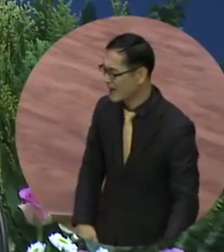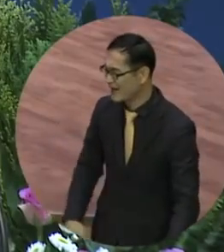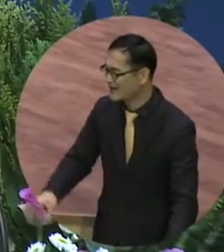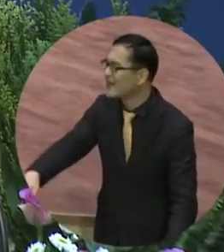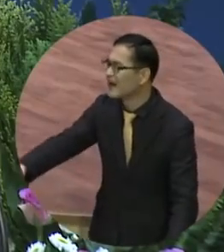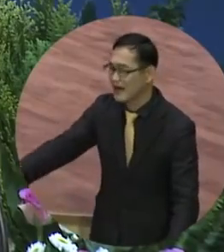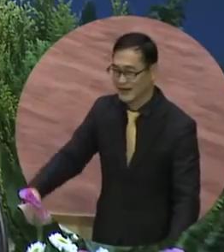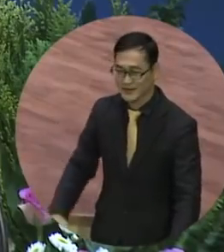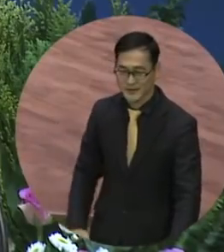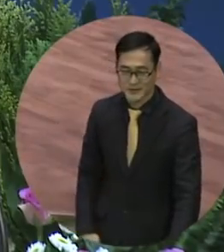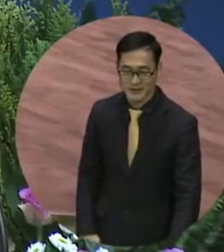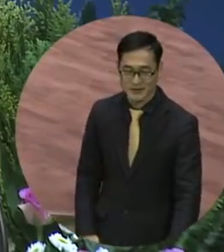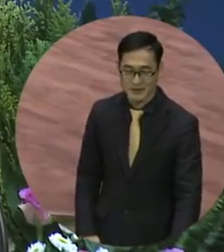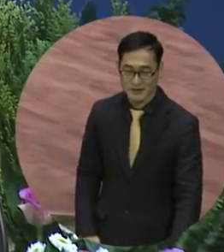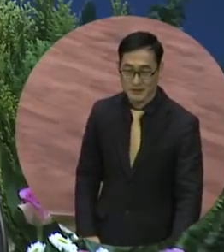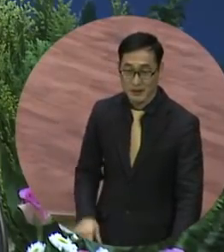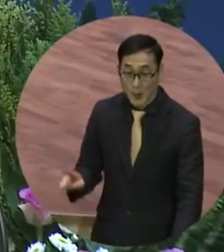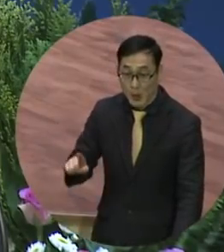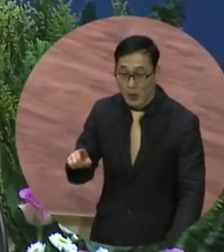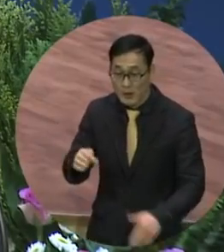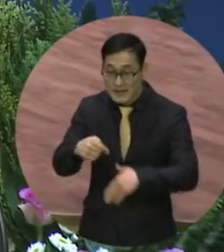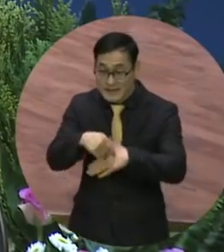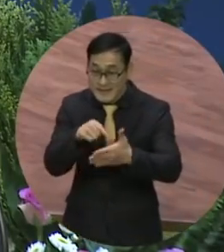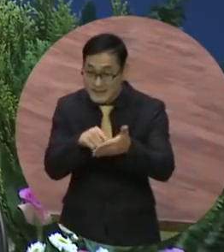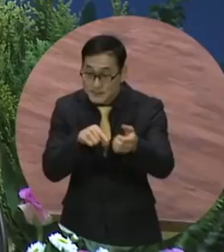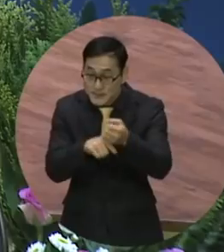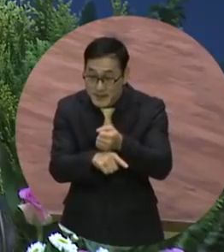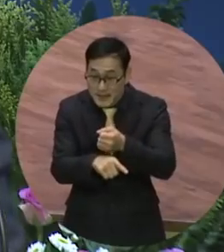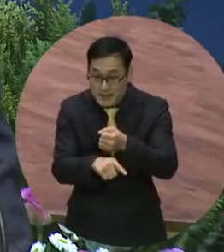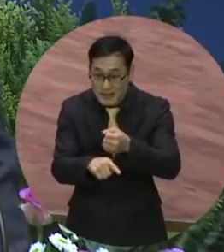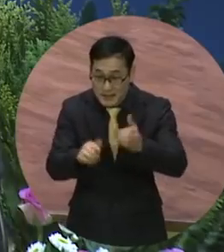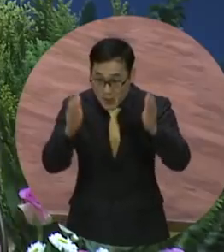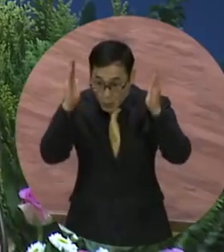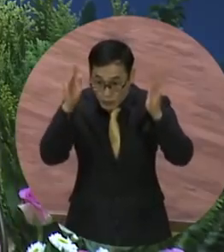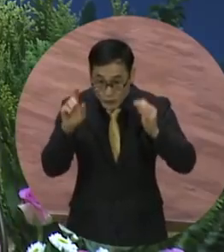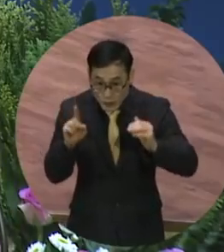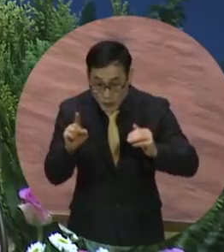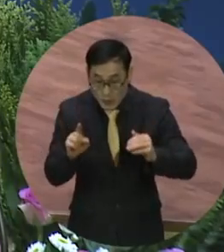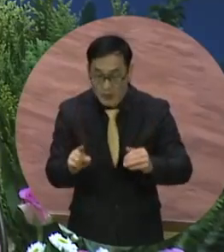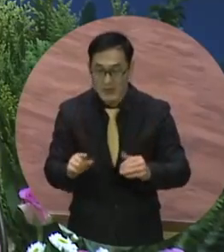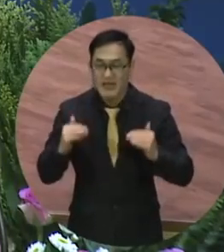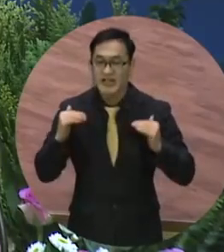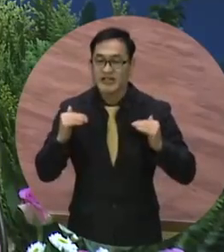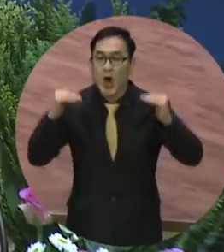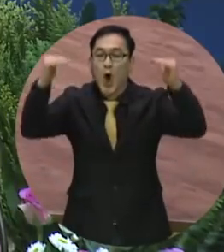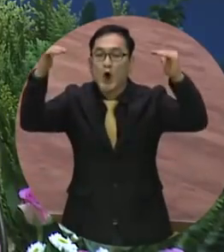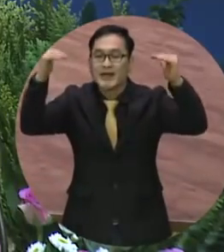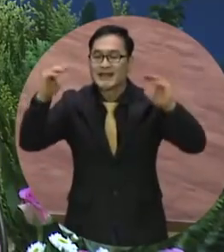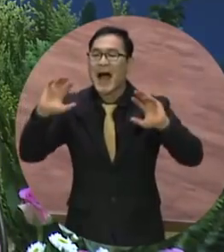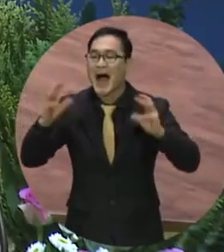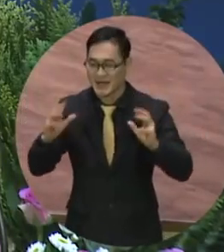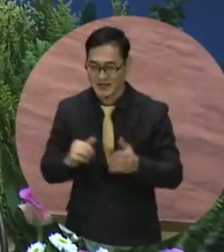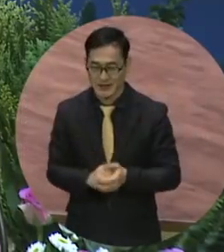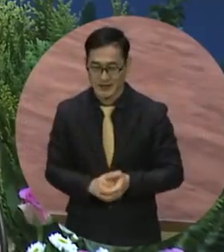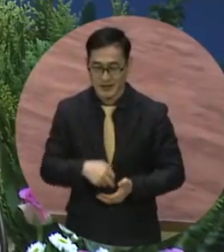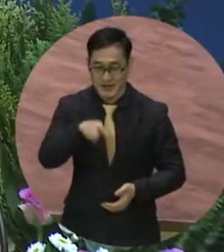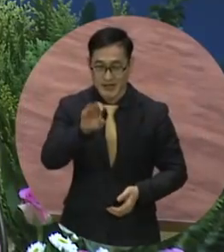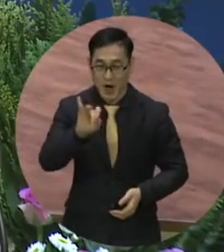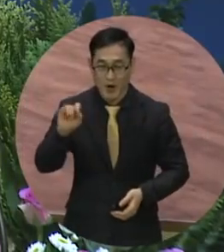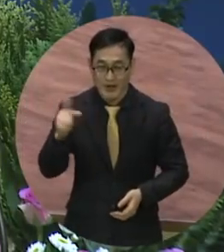심리학적으로 말하면 성인 아이예요. 어른은 어른인데 실제는 아이야 생각이. 성인